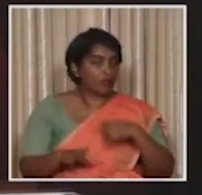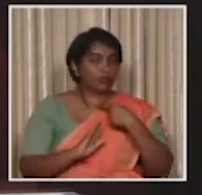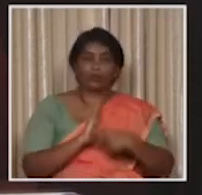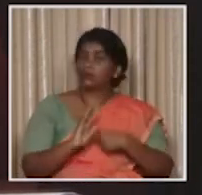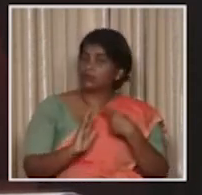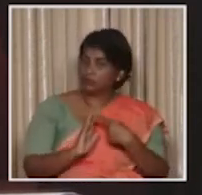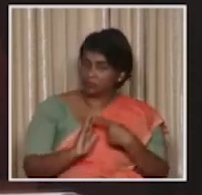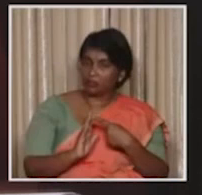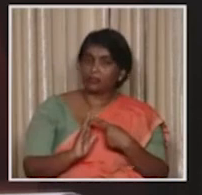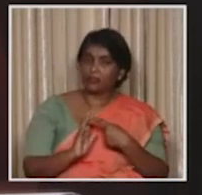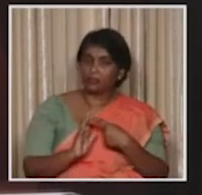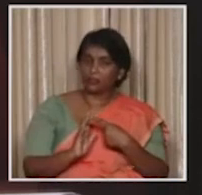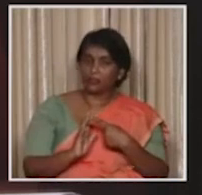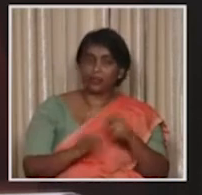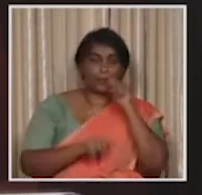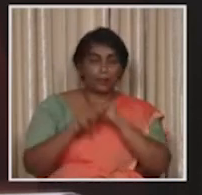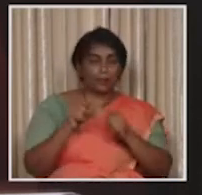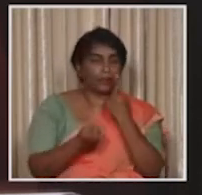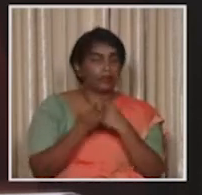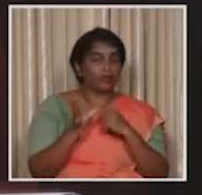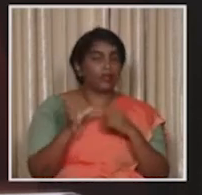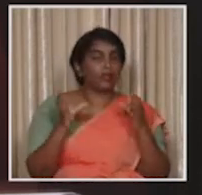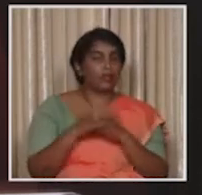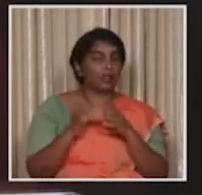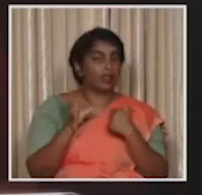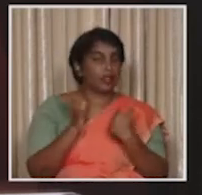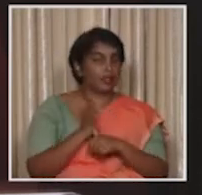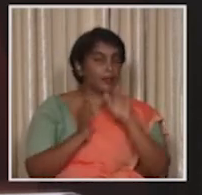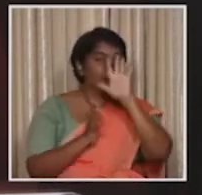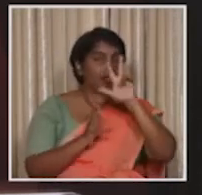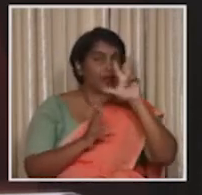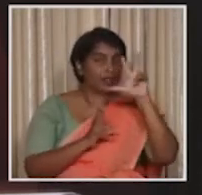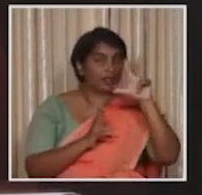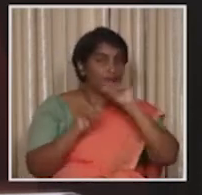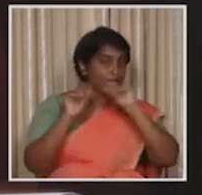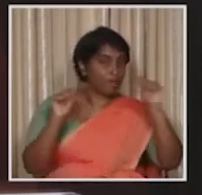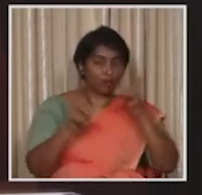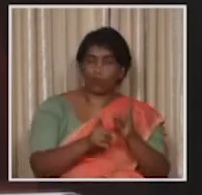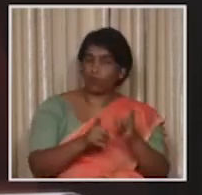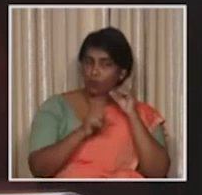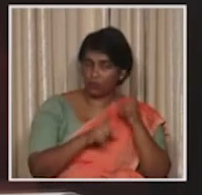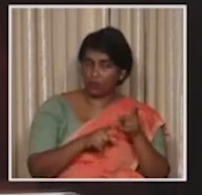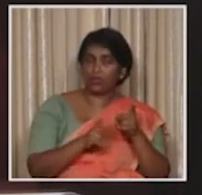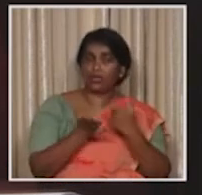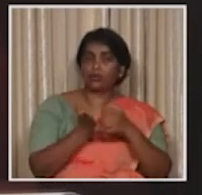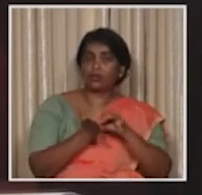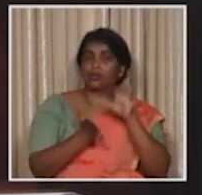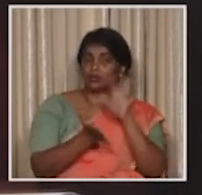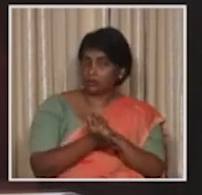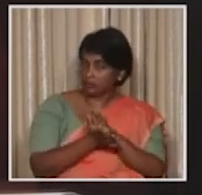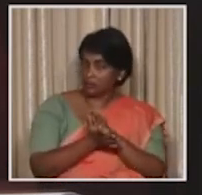රටක ඖෂධ නියාමන අධිකාරී පනතේ 58 වගන්තියට ප්‍රකාර ලියාපදිංචි